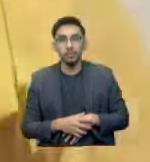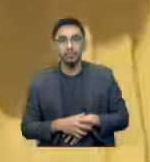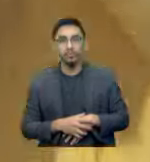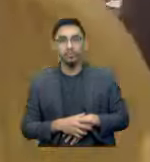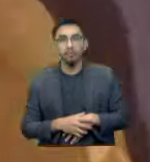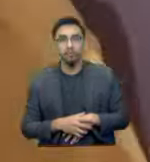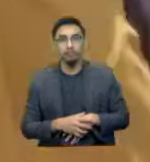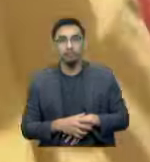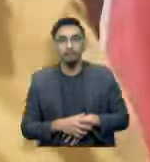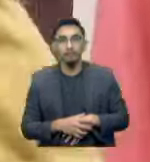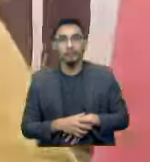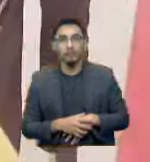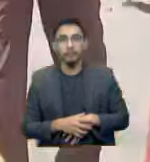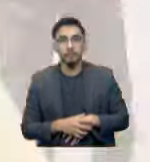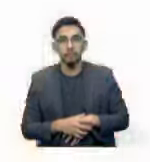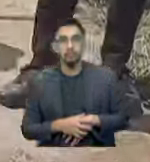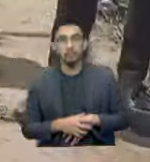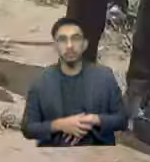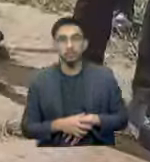Mati dia, hatinya kada keluar.